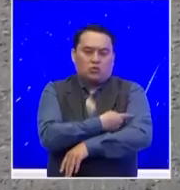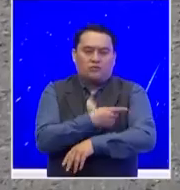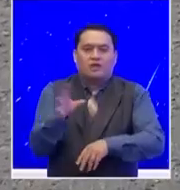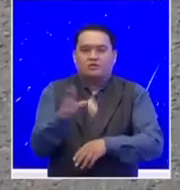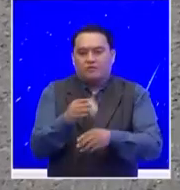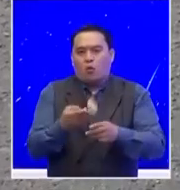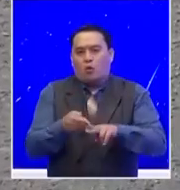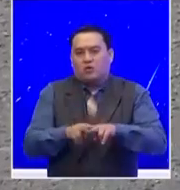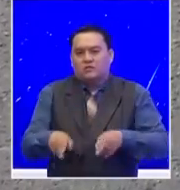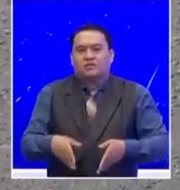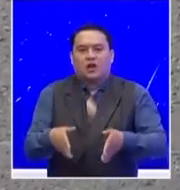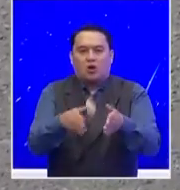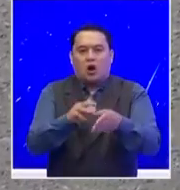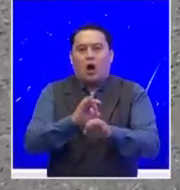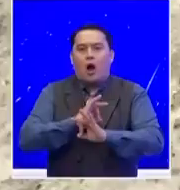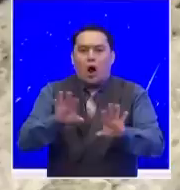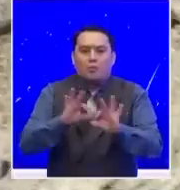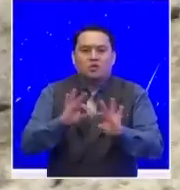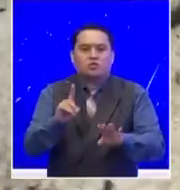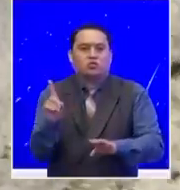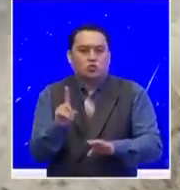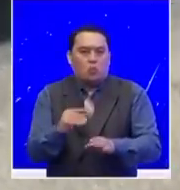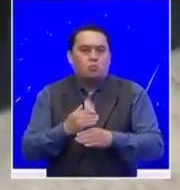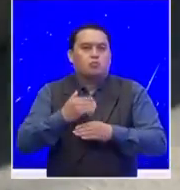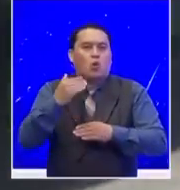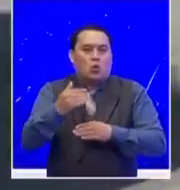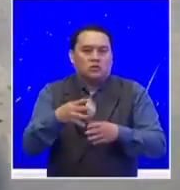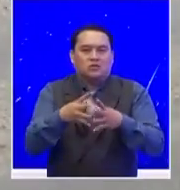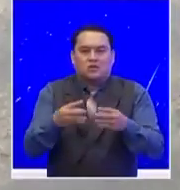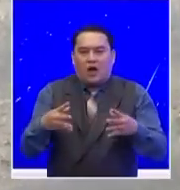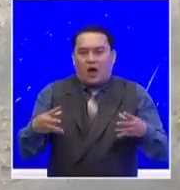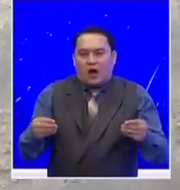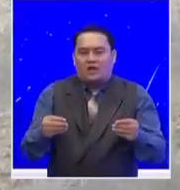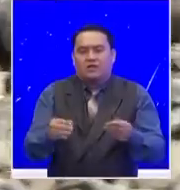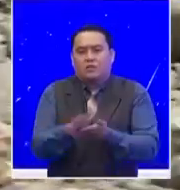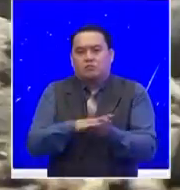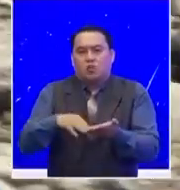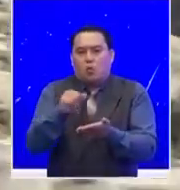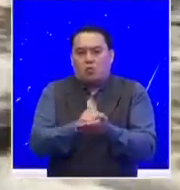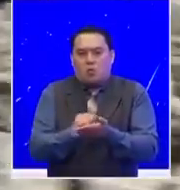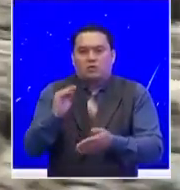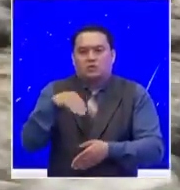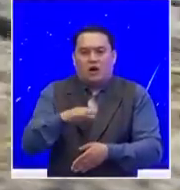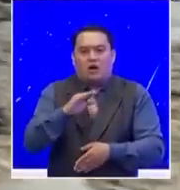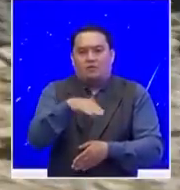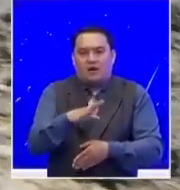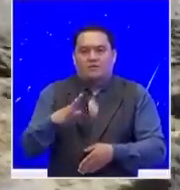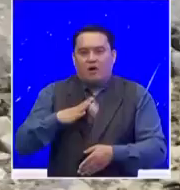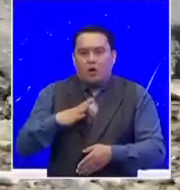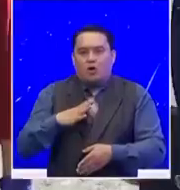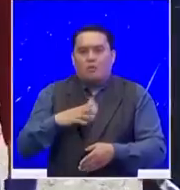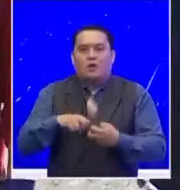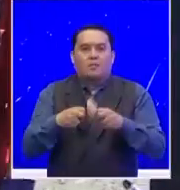и автомобильных дорог объяснили это тем, что после таяния снега покрытие портится и образуются ямы и выбоины.